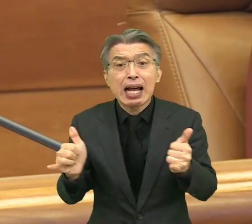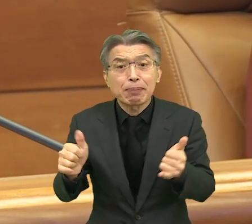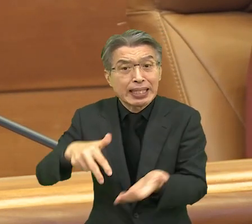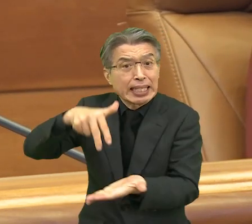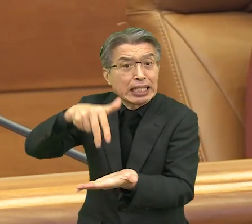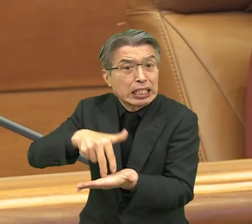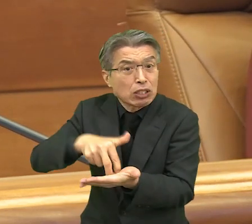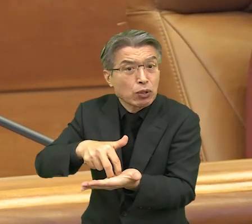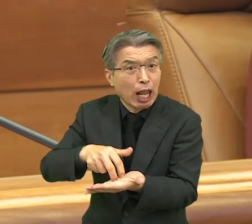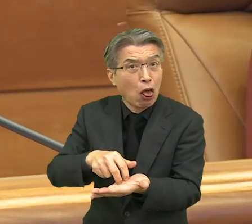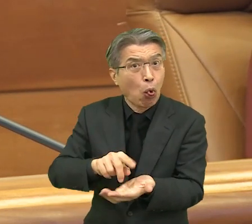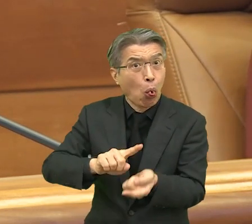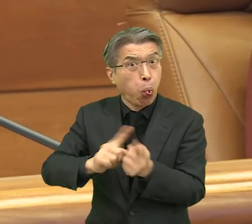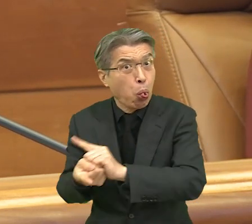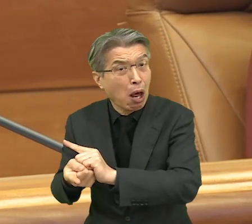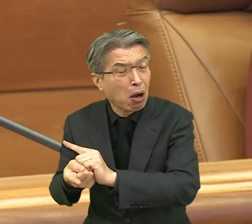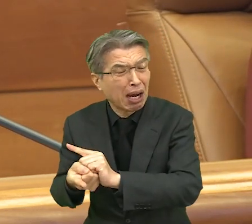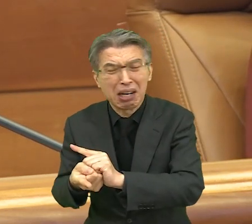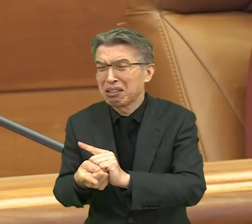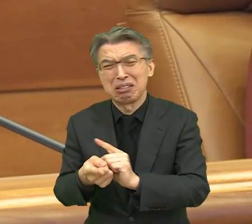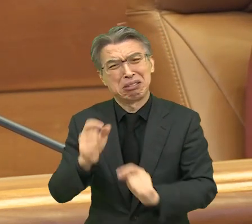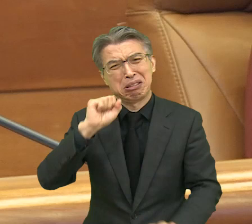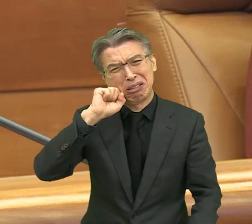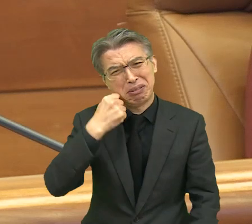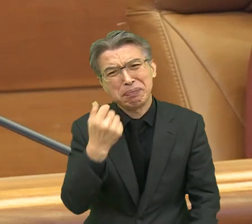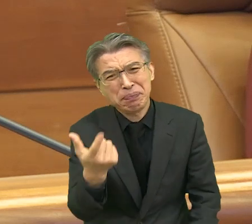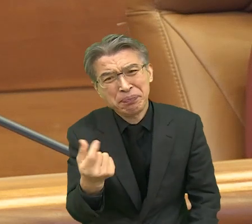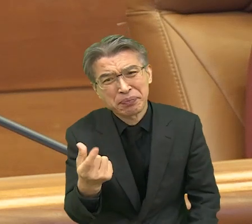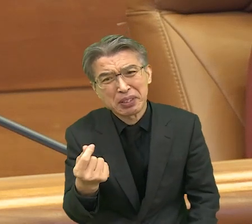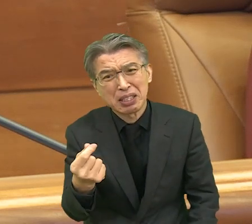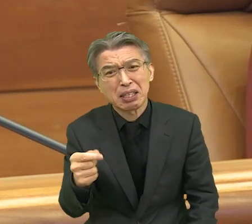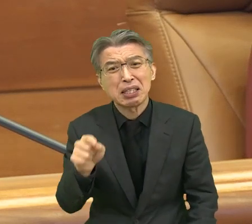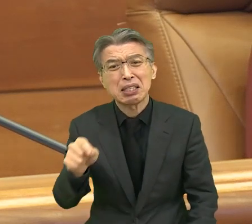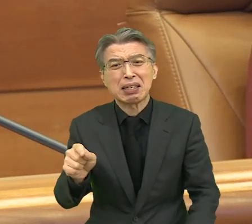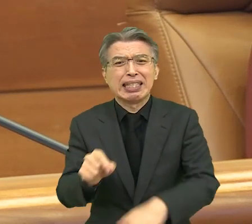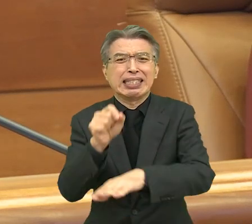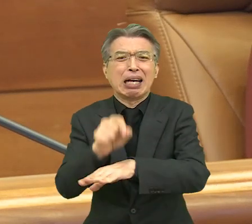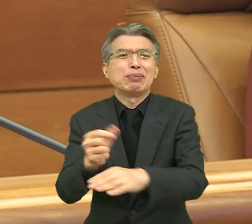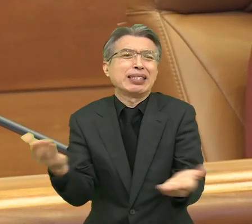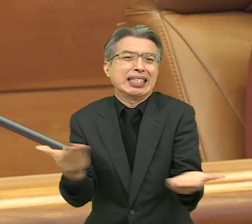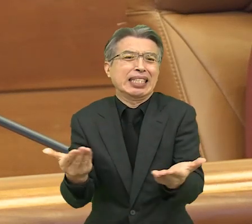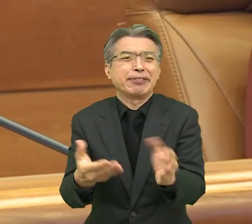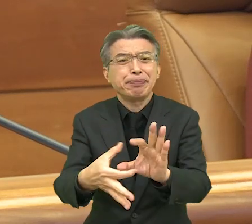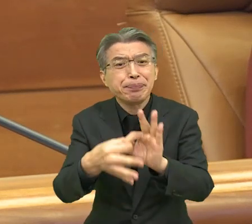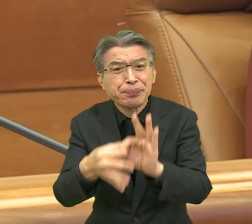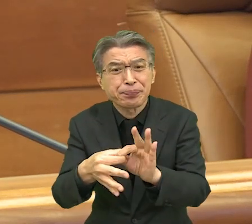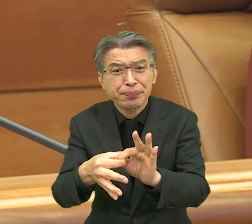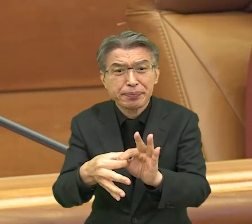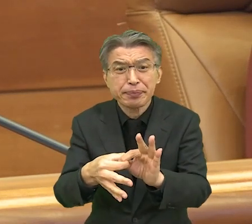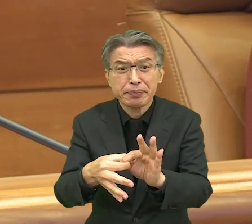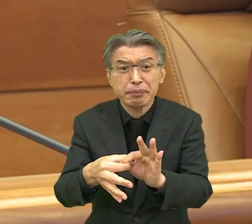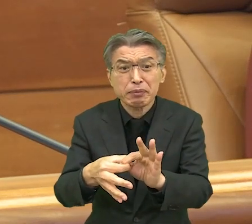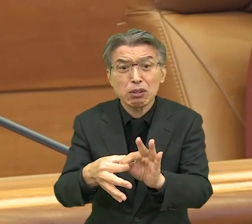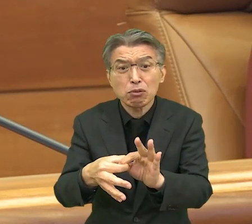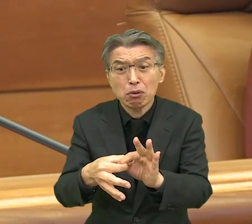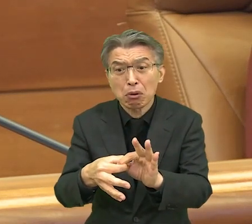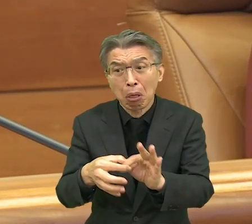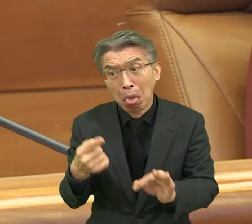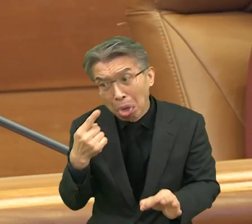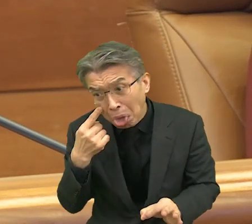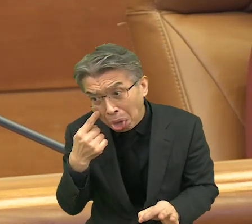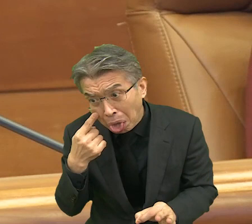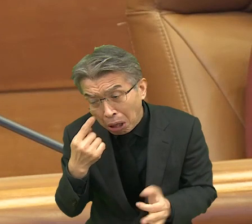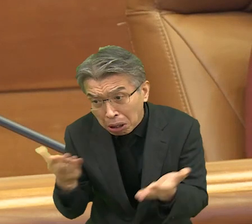지위에 변동이 생긴다고 보기 어렵고, 이는 단순한 사무집행으로서 선거관리상의 사실행위에 불과할